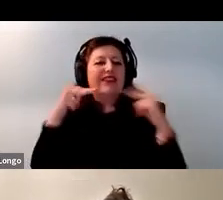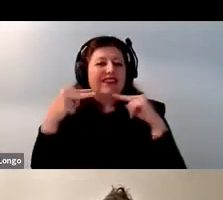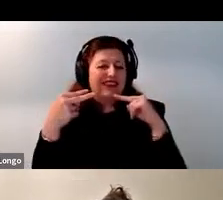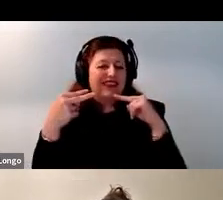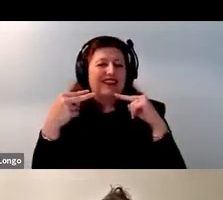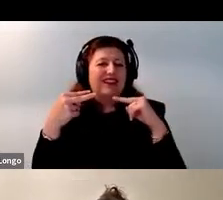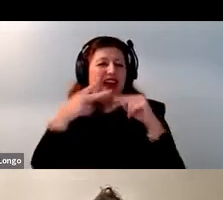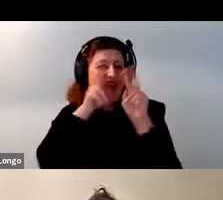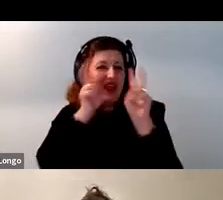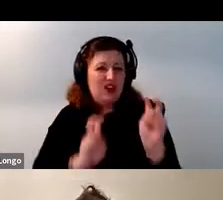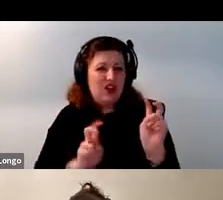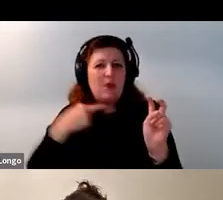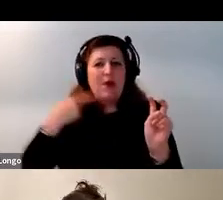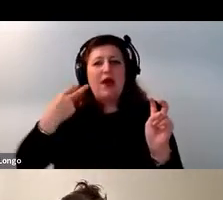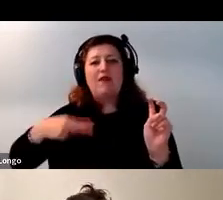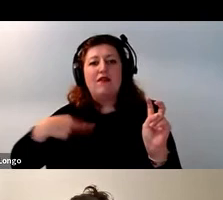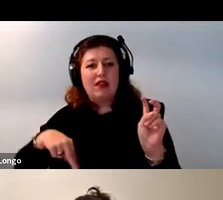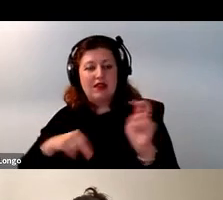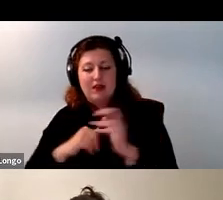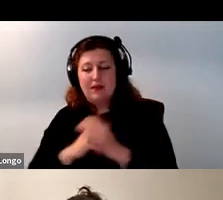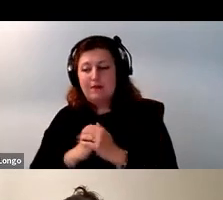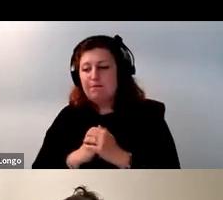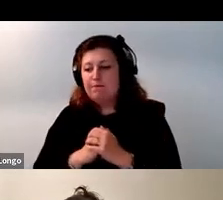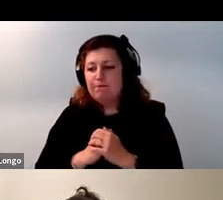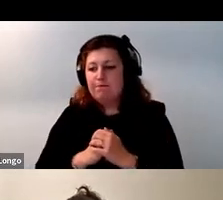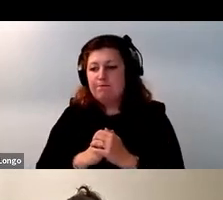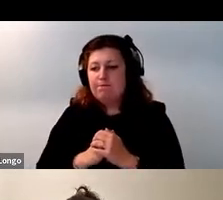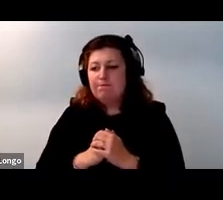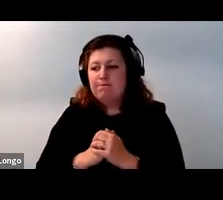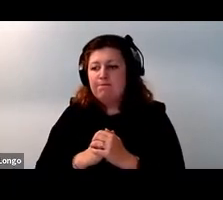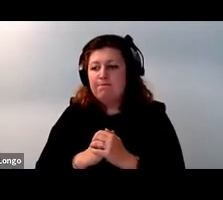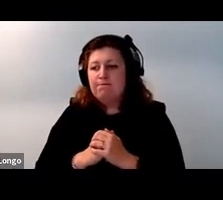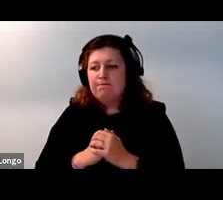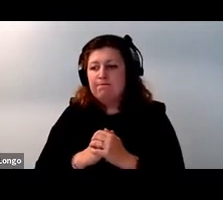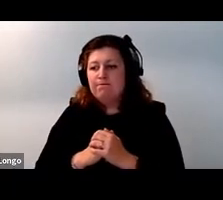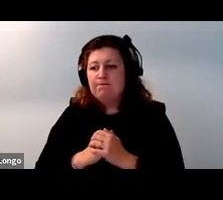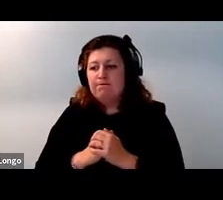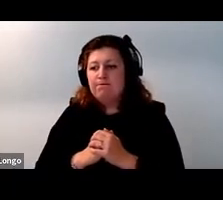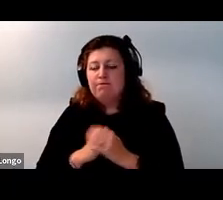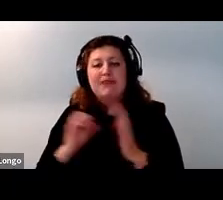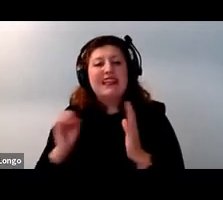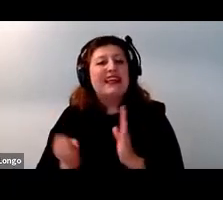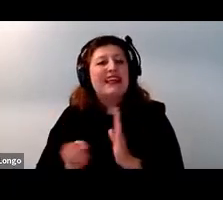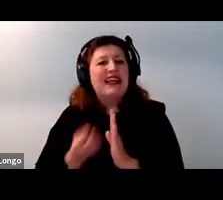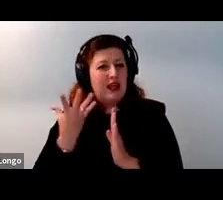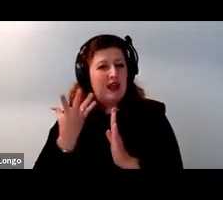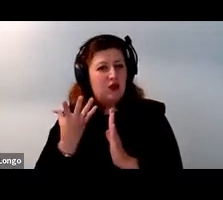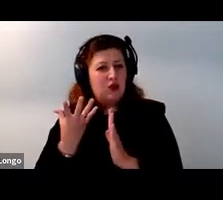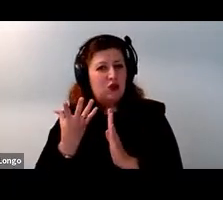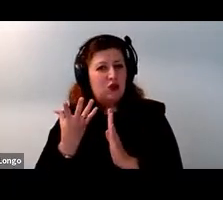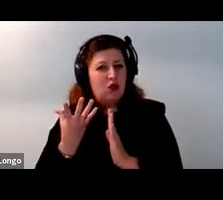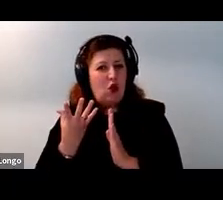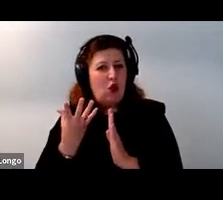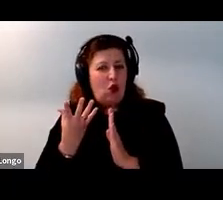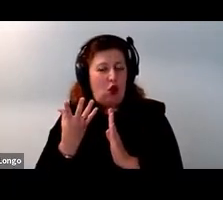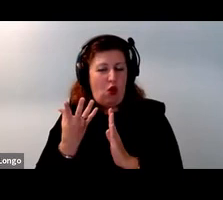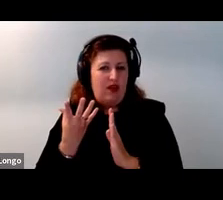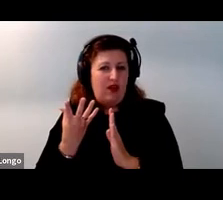stessa dell'intervento. Allora, per la realizzazione brutale generatore